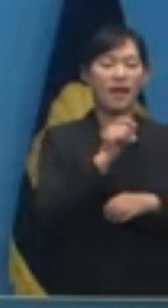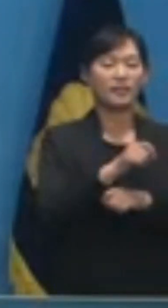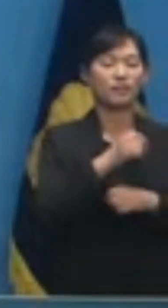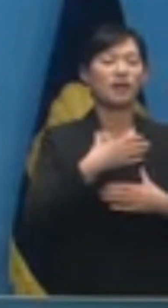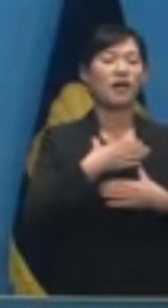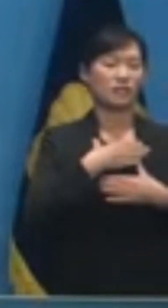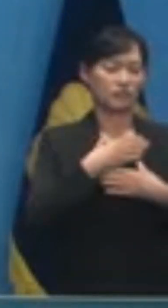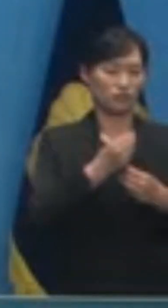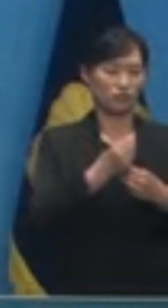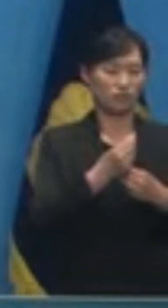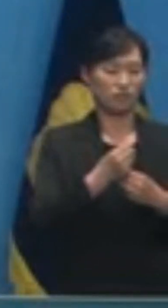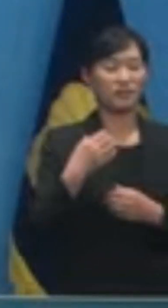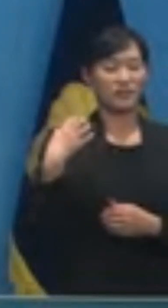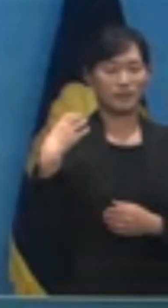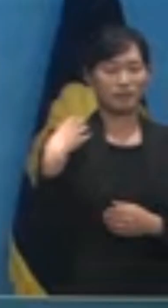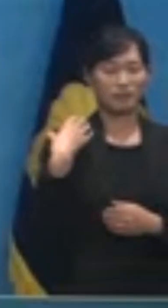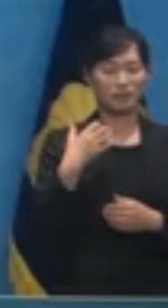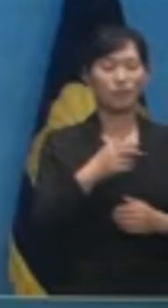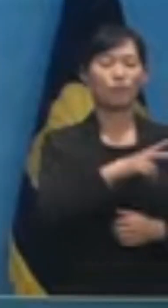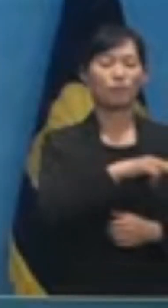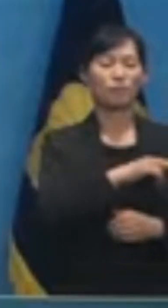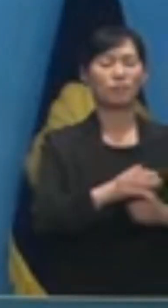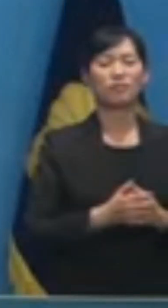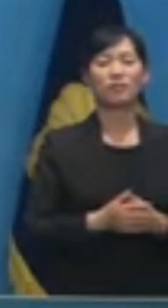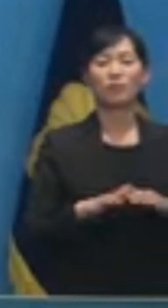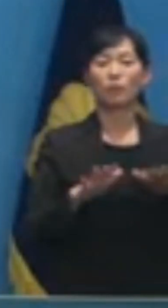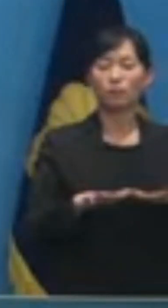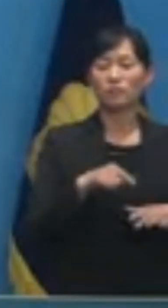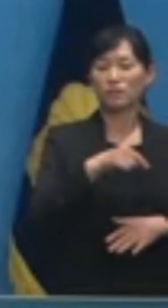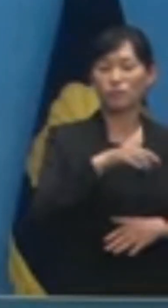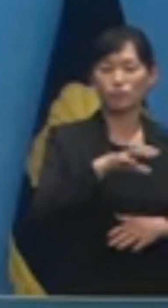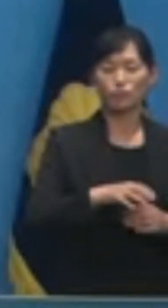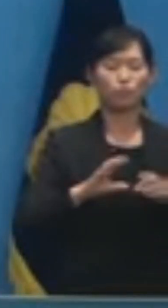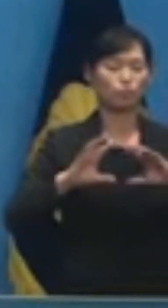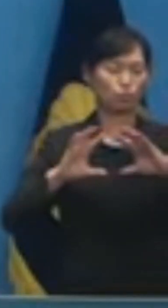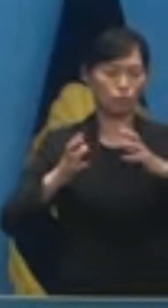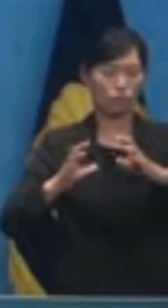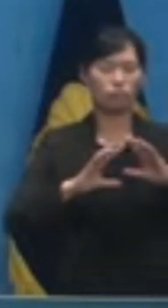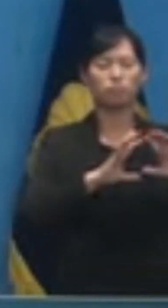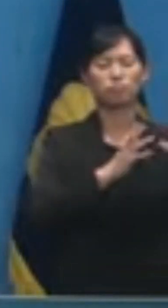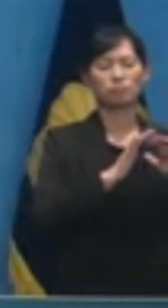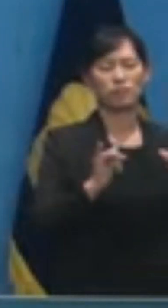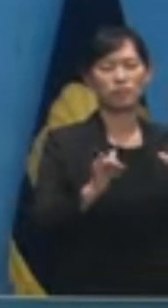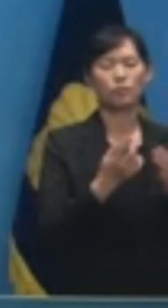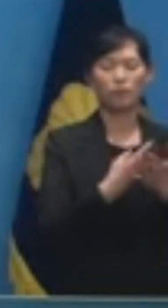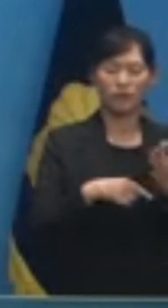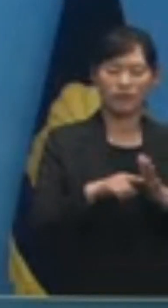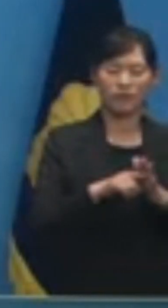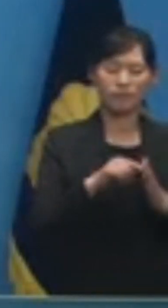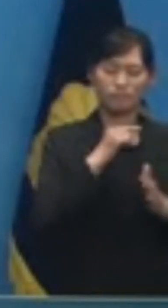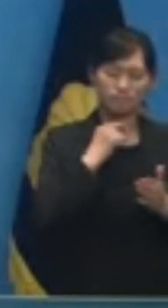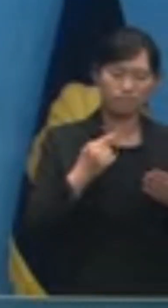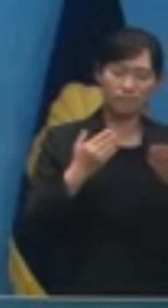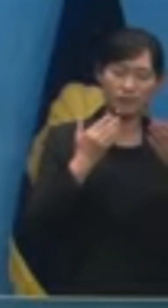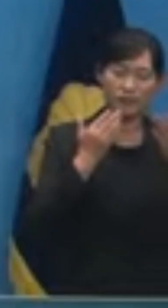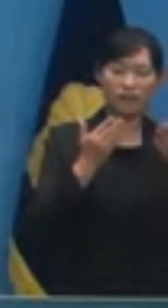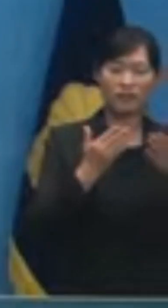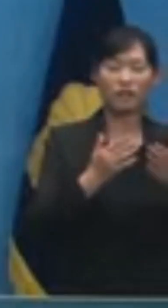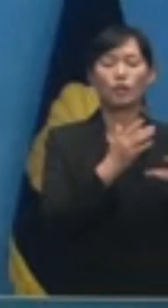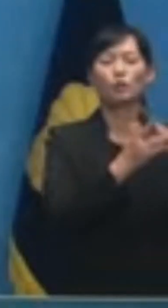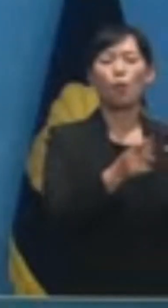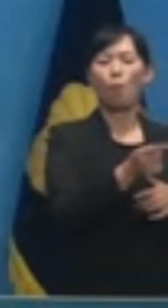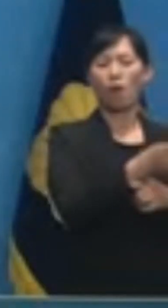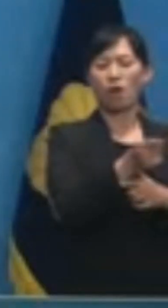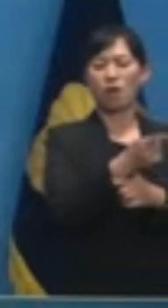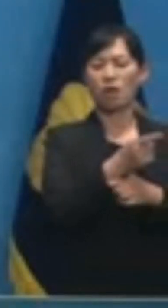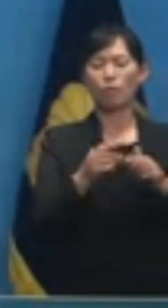더불어민주당 익산은 국회의원 한병도입니다. 오늘 이 자리는 국가와 국민을 위해 묵묵히 헌신해온